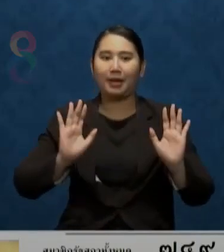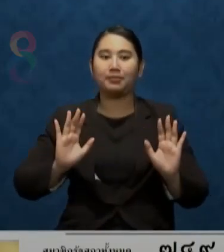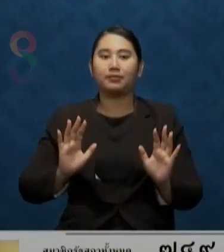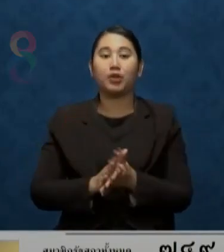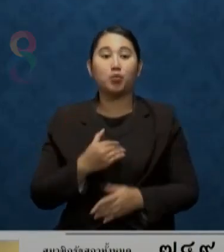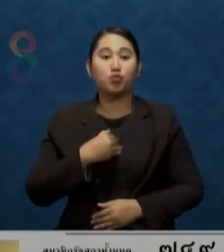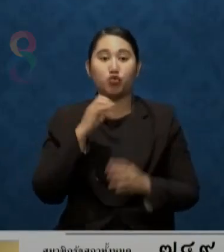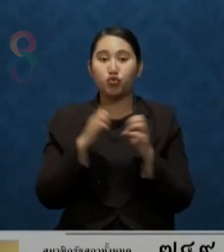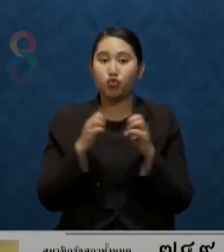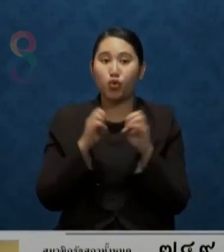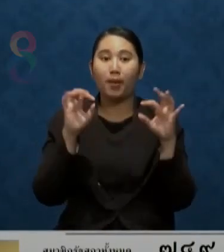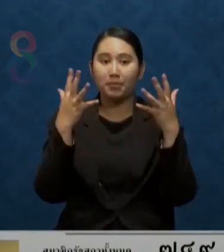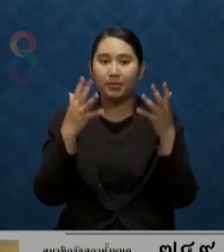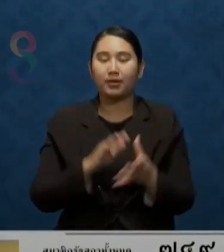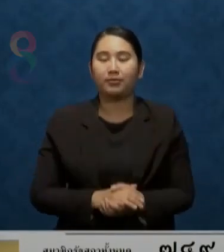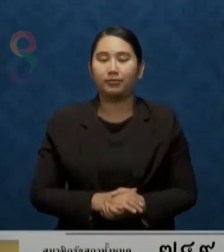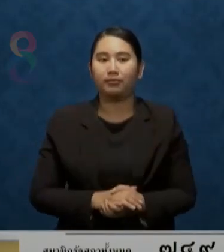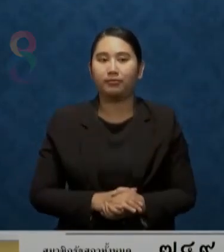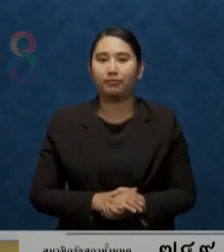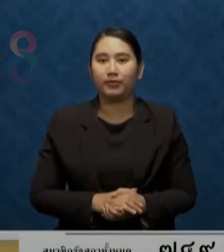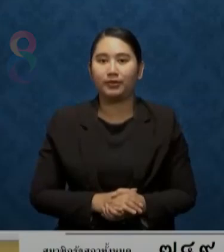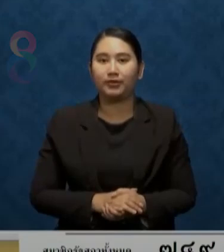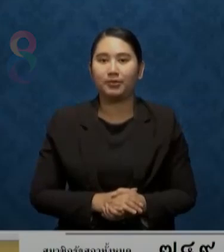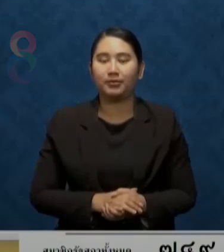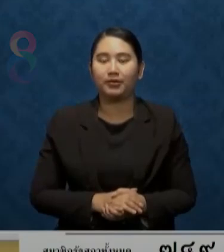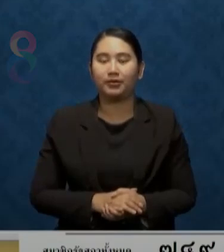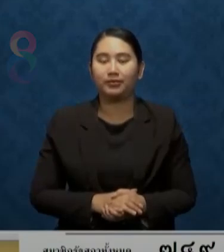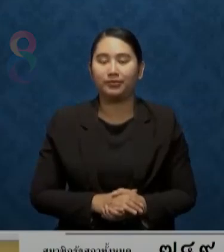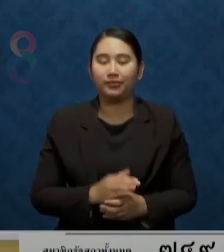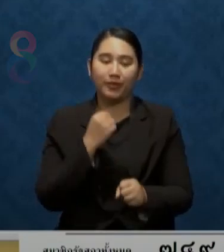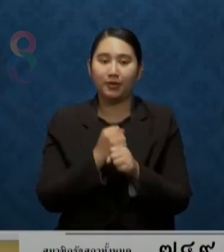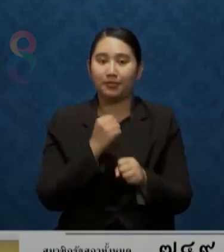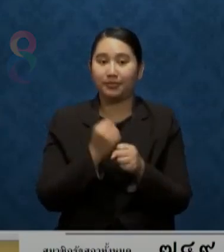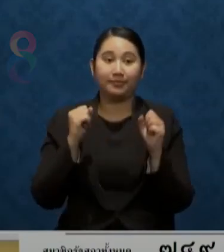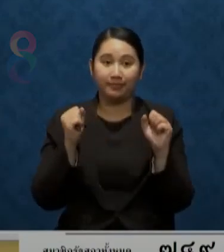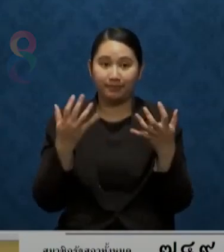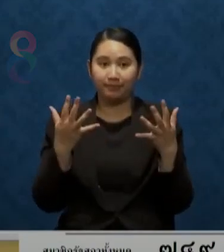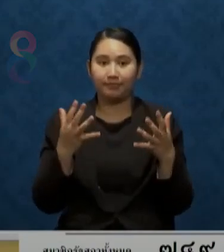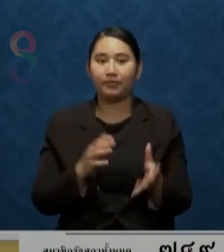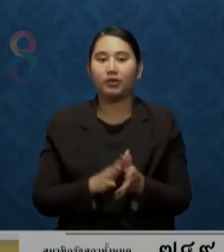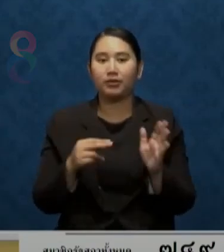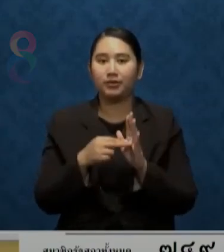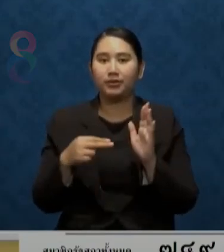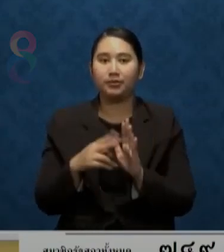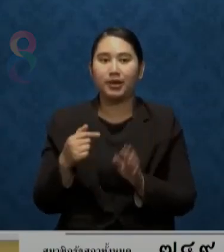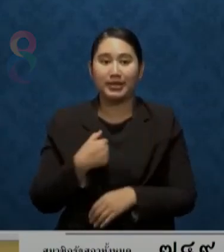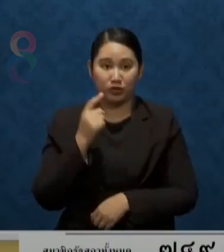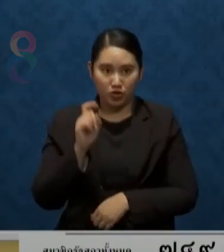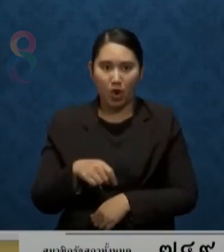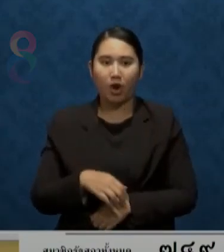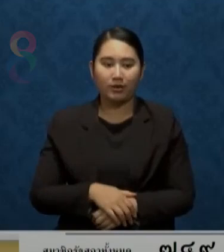ม่เกี่ยวไม่ยุ่งเนี่ยนะครับหรือไม่มีส่วนกระทำการเรื่องเหล่านี้เราก็ต้องออกไปห้ามปราม